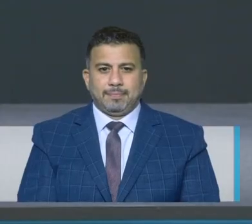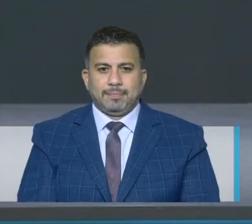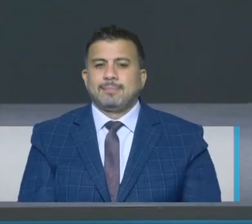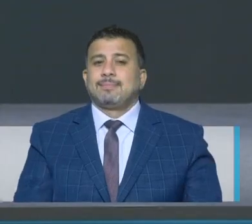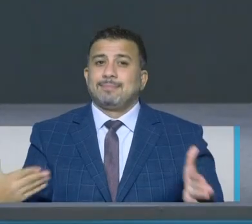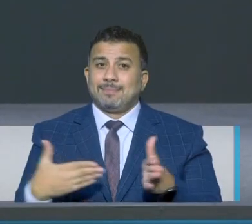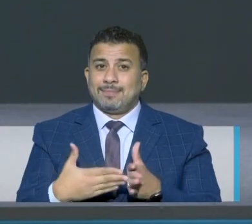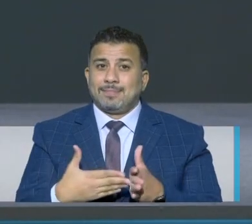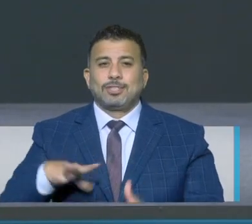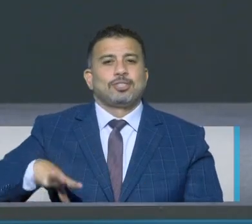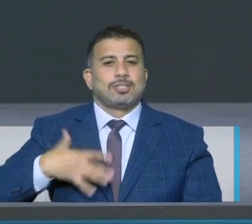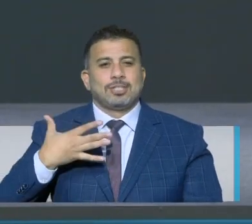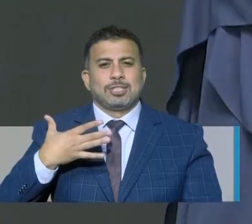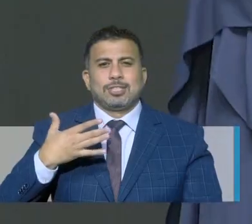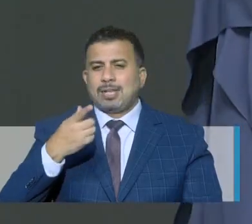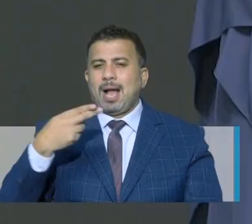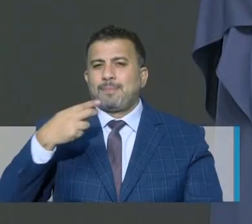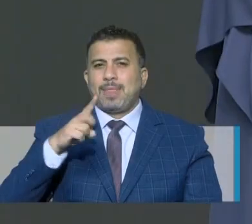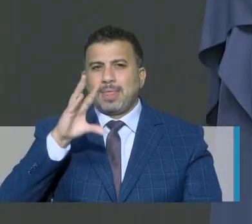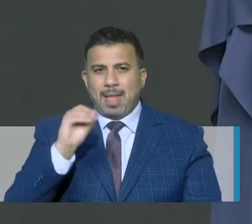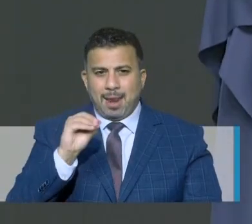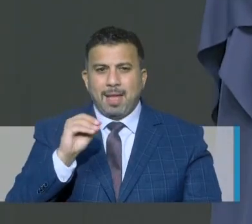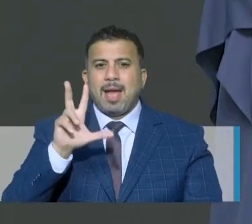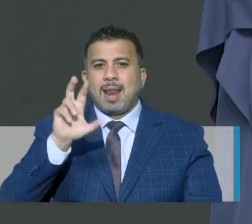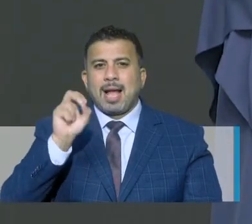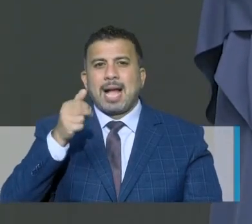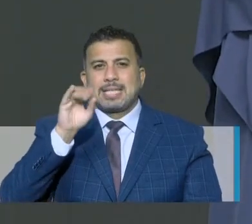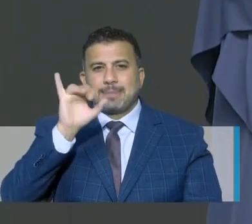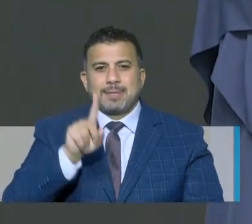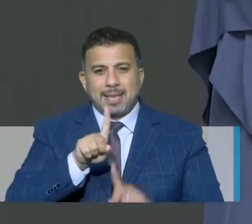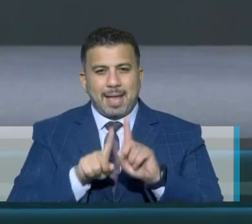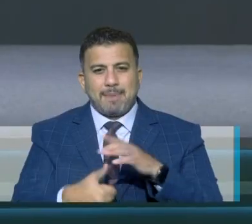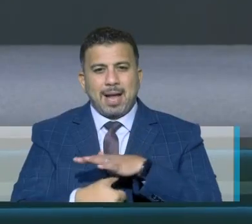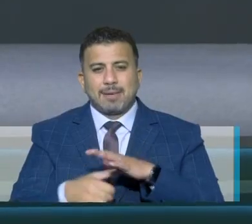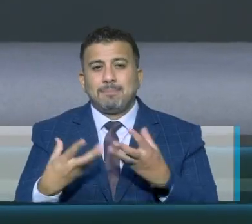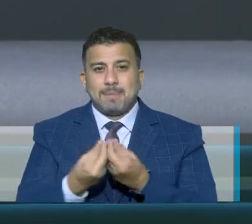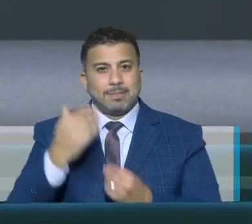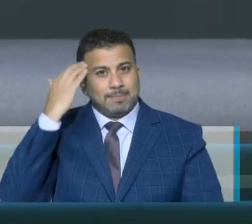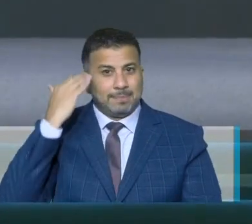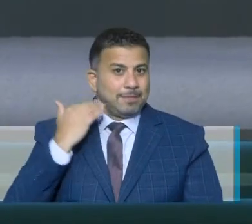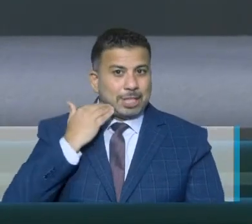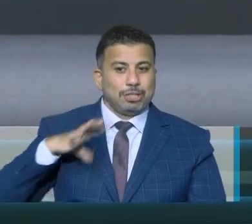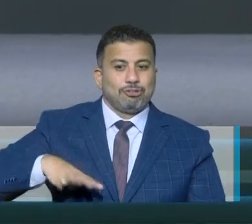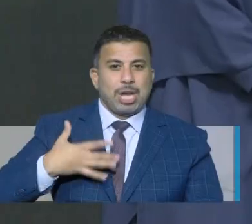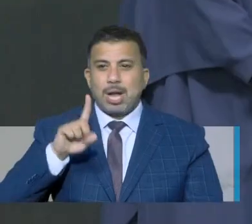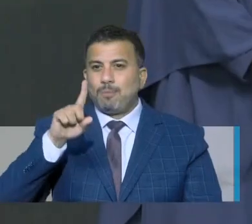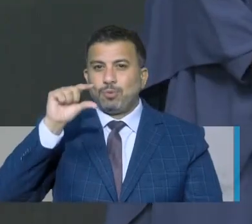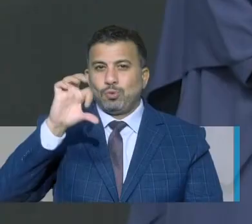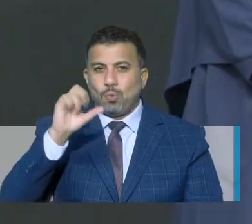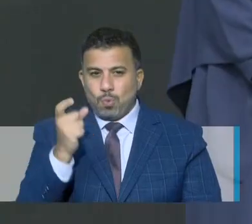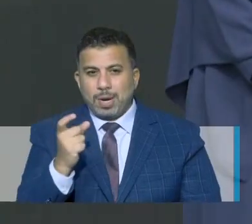ختاما تفضل سمو الشيخ عبد الله بن سالم بن سلطان القاسمي نائب حاكم الشارقه ترافقها الشيخ ابو الدور بن سلطان